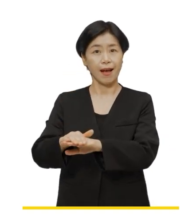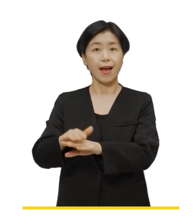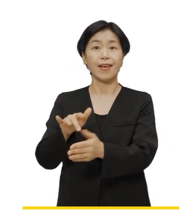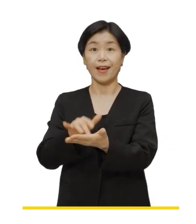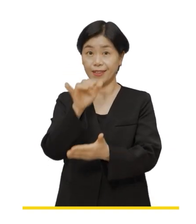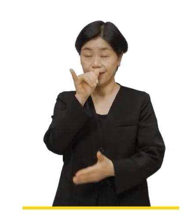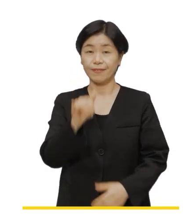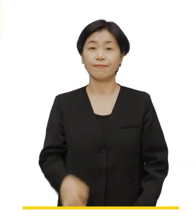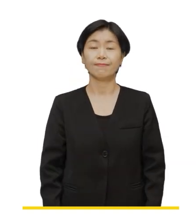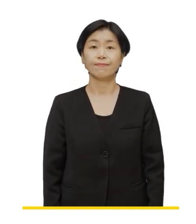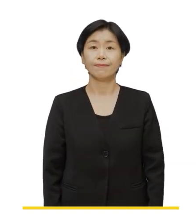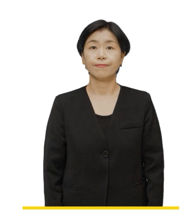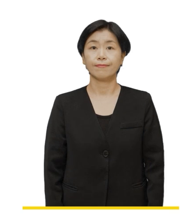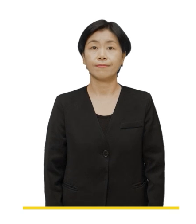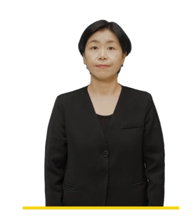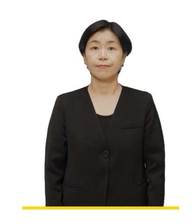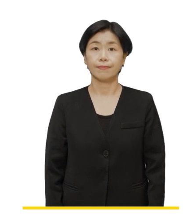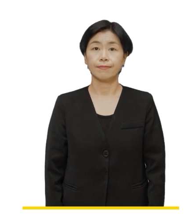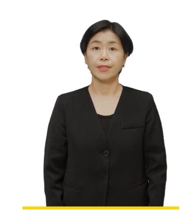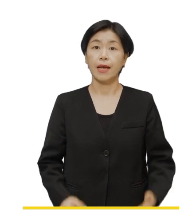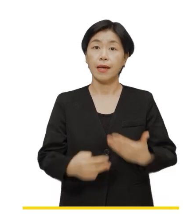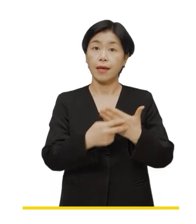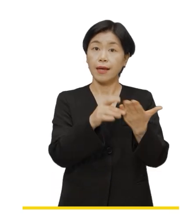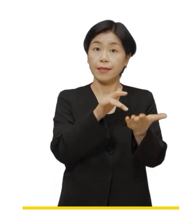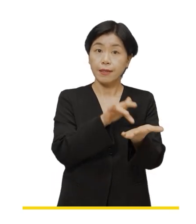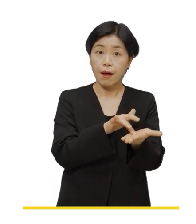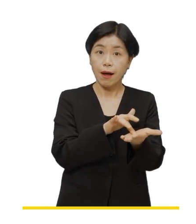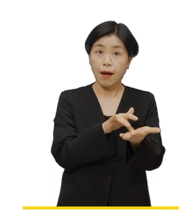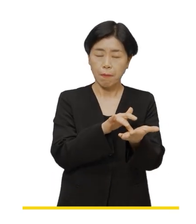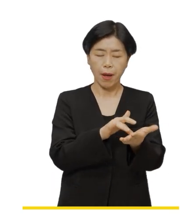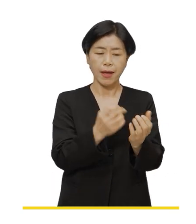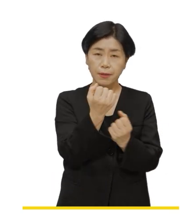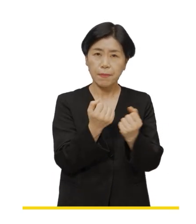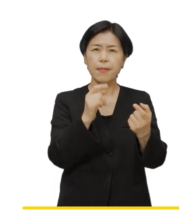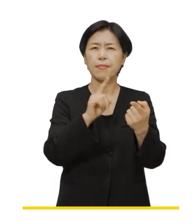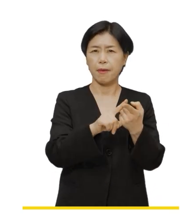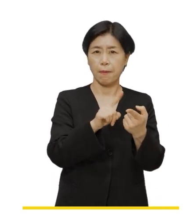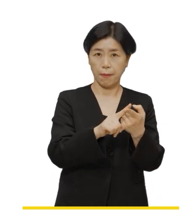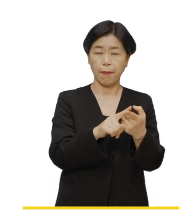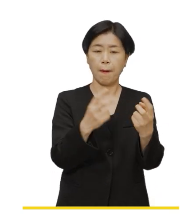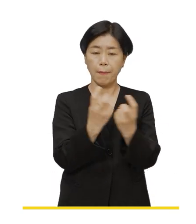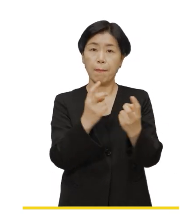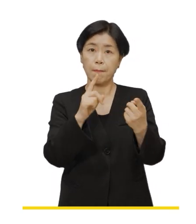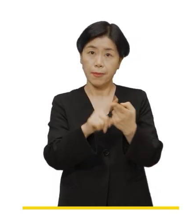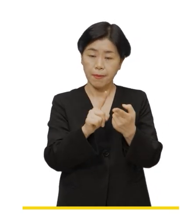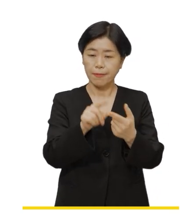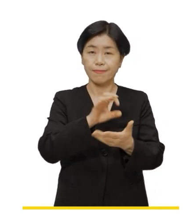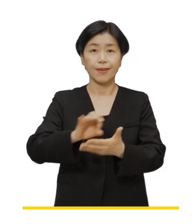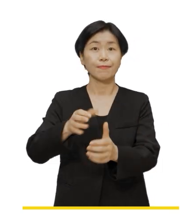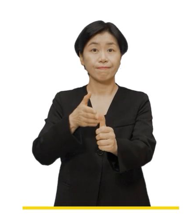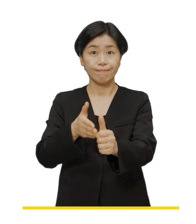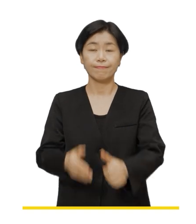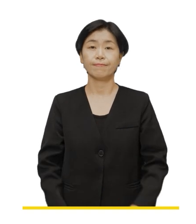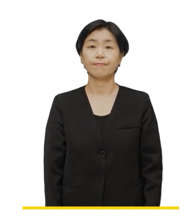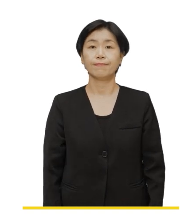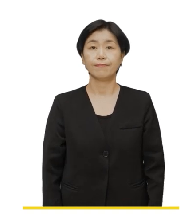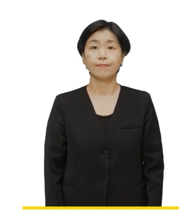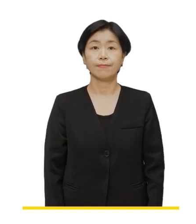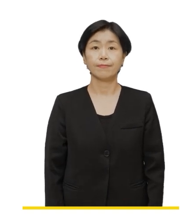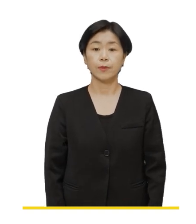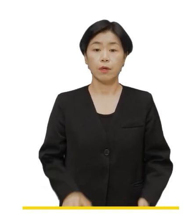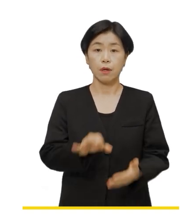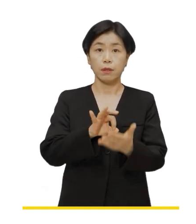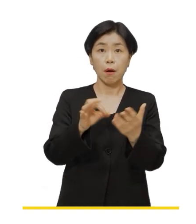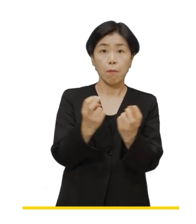안전상비의약품이라고 해요. 의약품은 정해진 약만큼 정해진 방법대로 사용해야 해요.